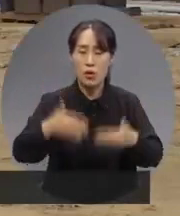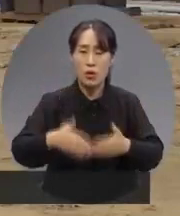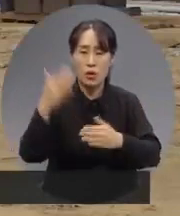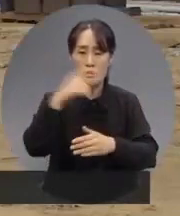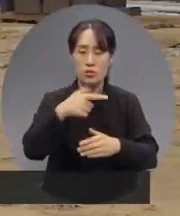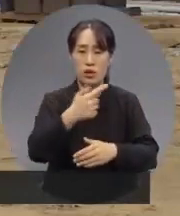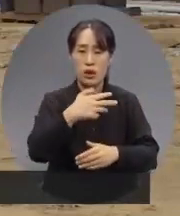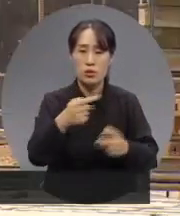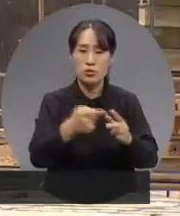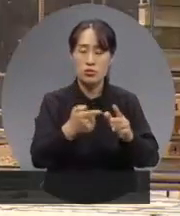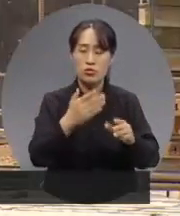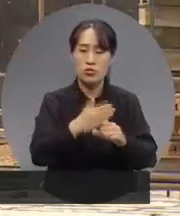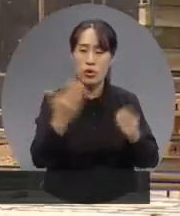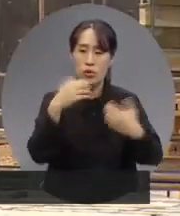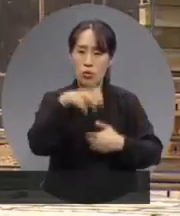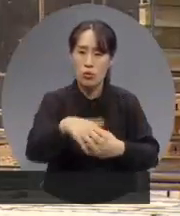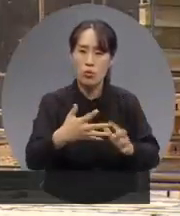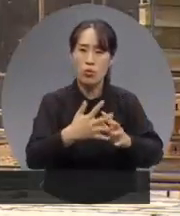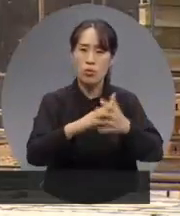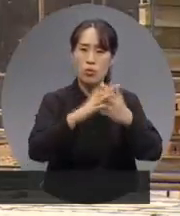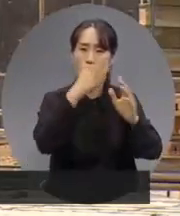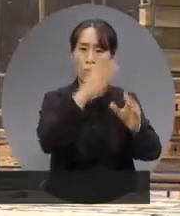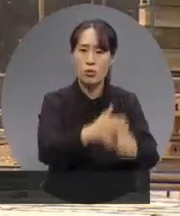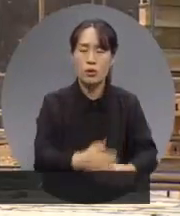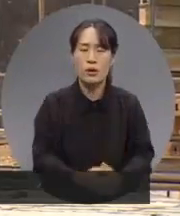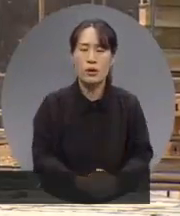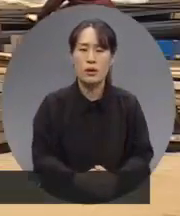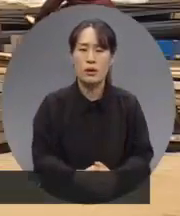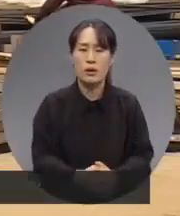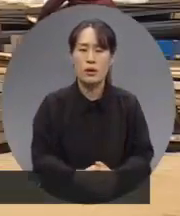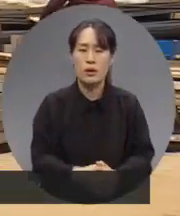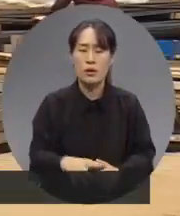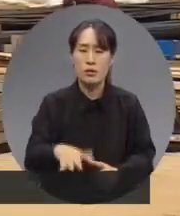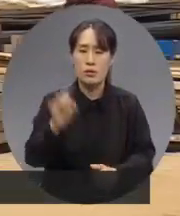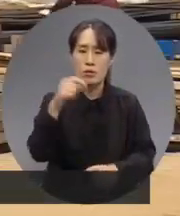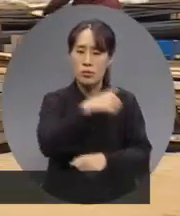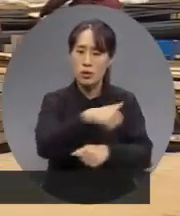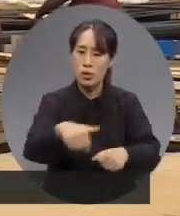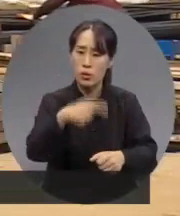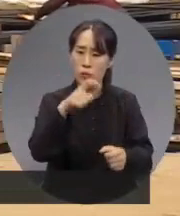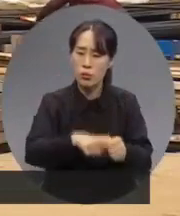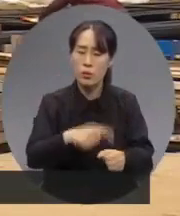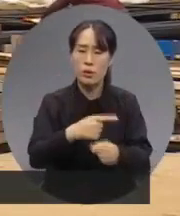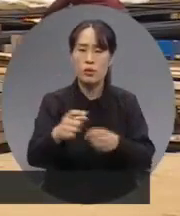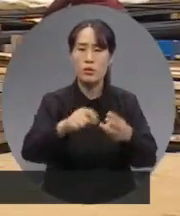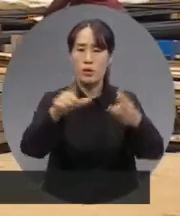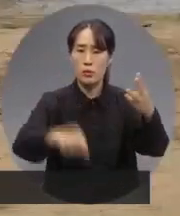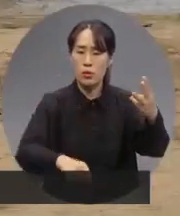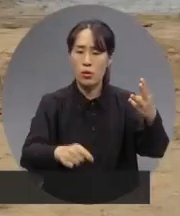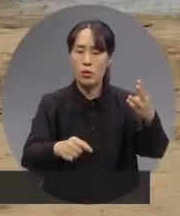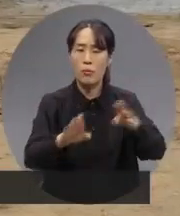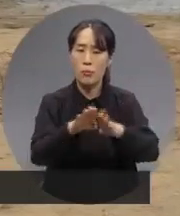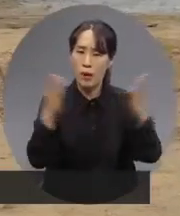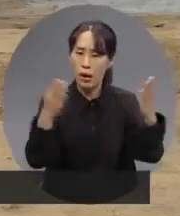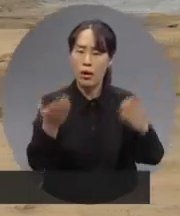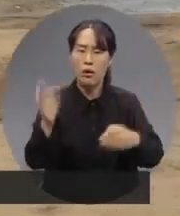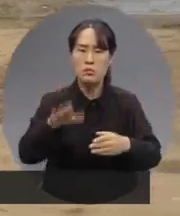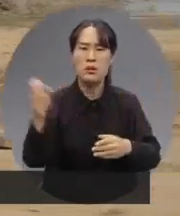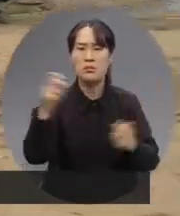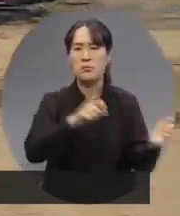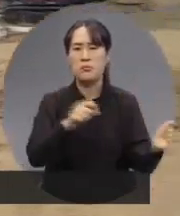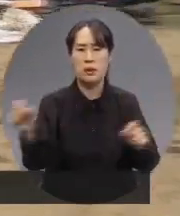청주 가덕중학교 터에서 공사가 한창입니다. 애초 예정된 개교 시기는 내년 3월, 그런데 돌연